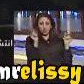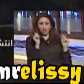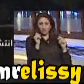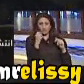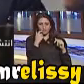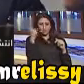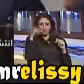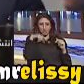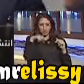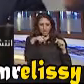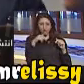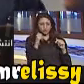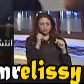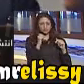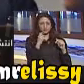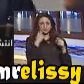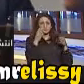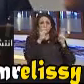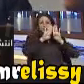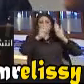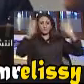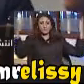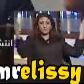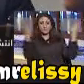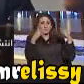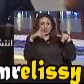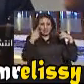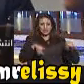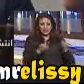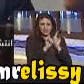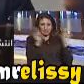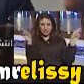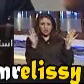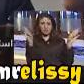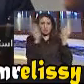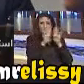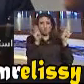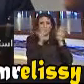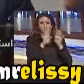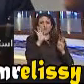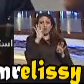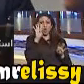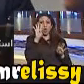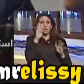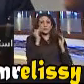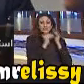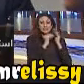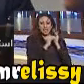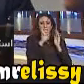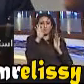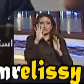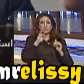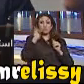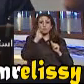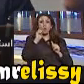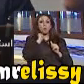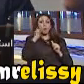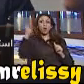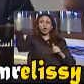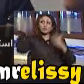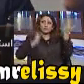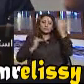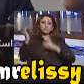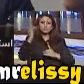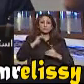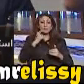النهاردة استمر غلق مجمع التحرير اليوم الرابع، وده أثار غضب ناس كتيرة جاية من المحافظات علشان تخلص أوراقها